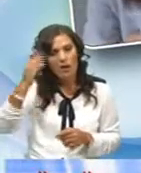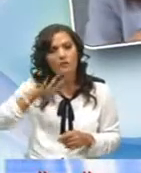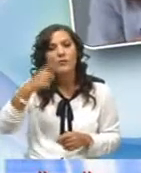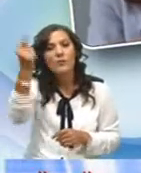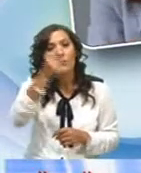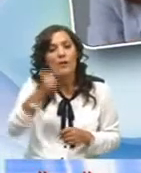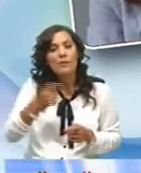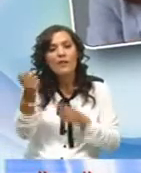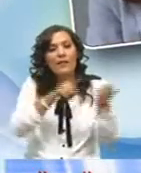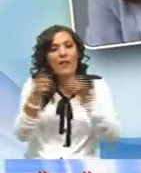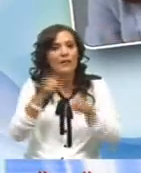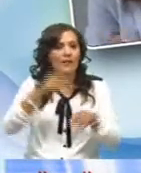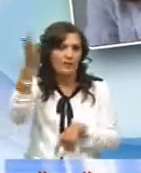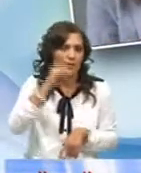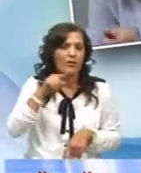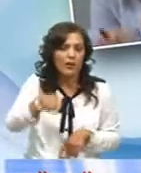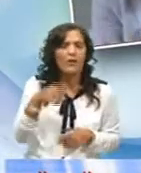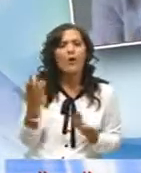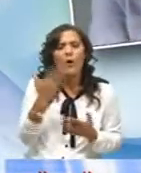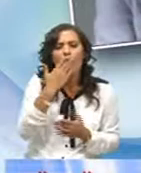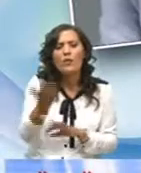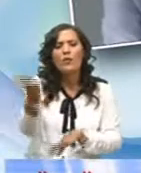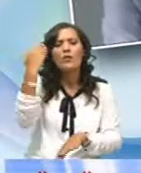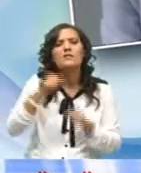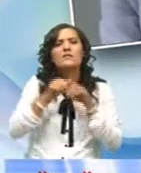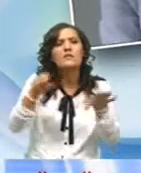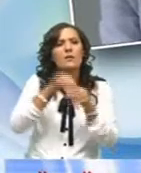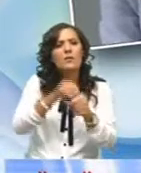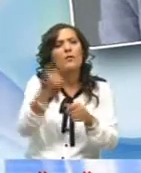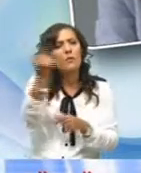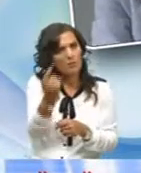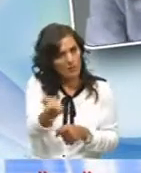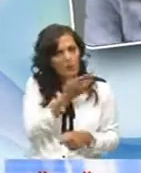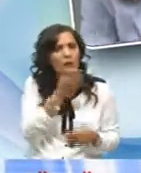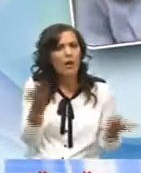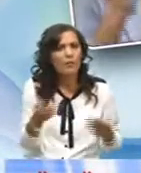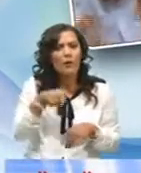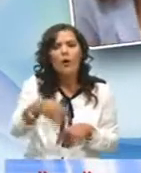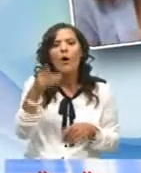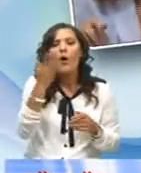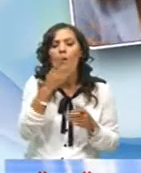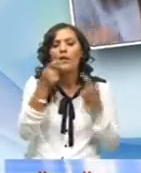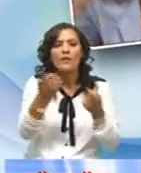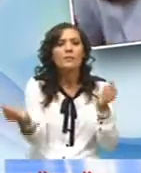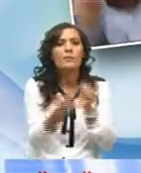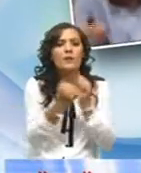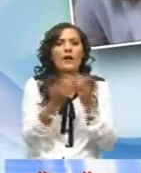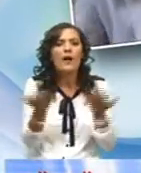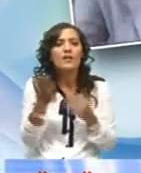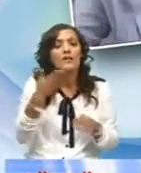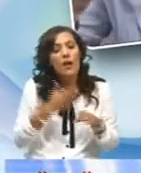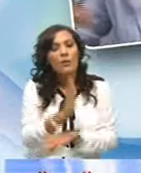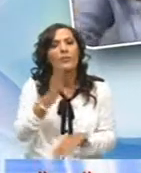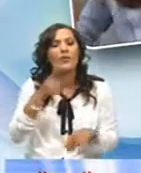sonra boyamanın tekniklerini öğreniyor yani okuldan önceki sistemde boyama biliyordum ama okul eğitimiyle birlikte artık